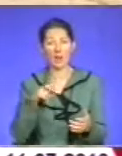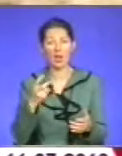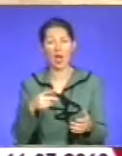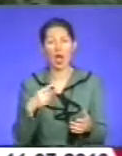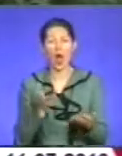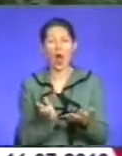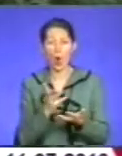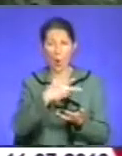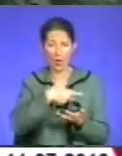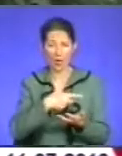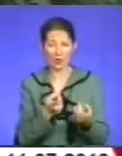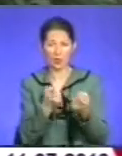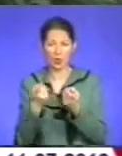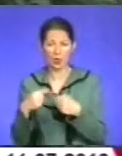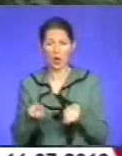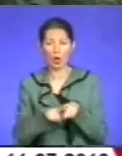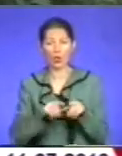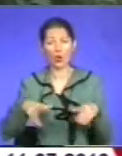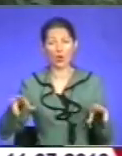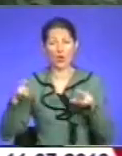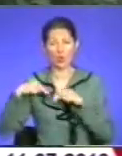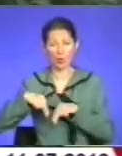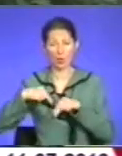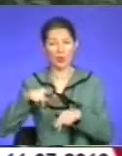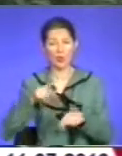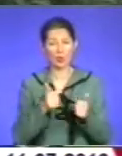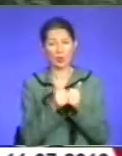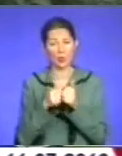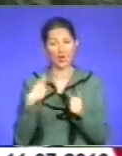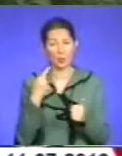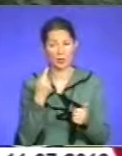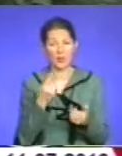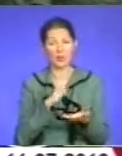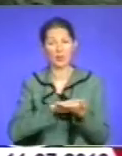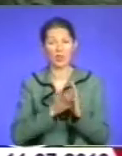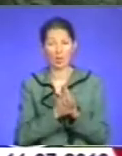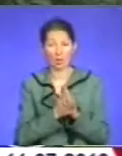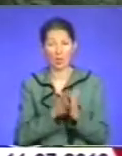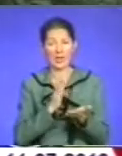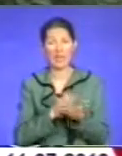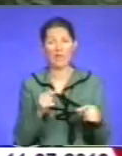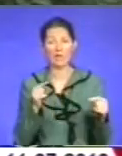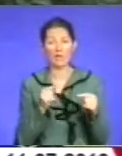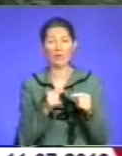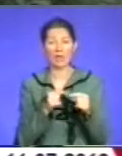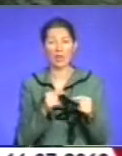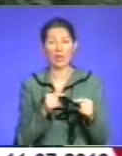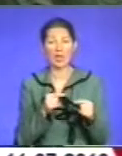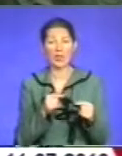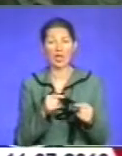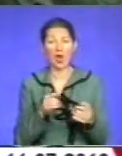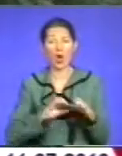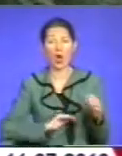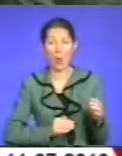областей. Укладають додаткові контракти на залучення техніки. Є відповідні компанії, навіть державні компанії, які під державні